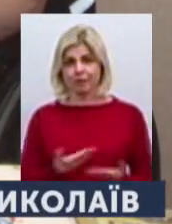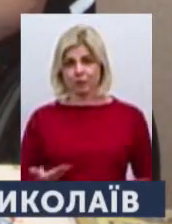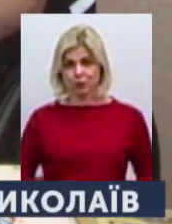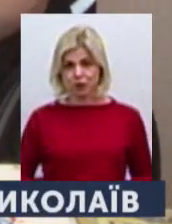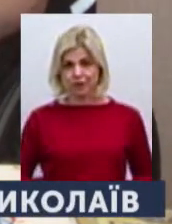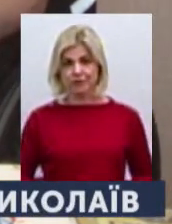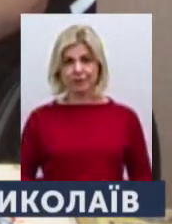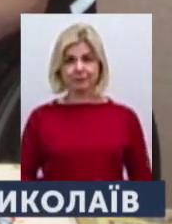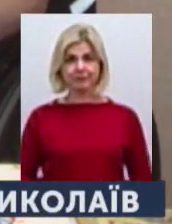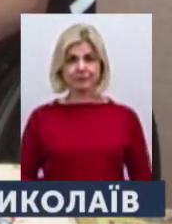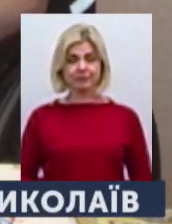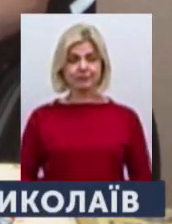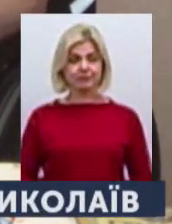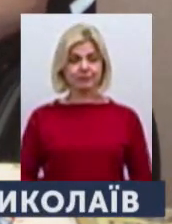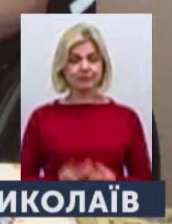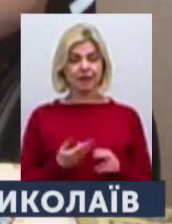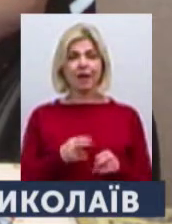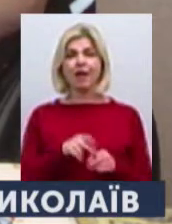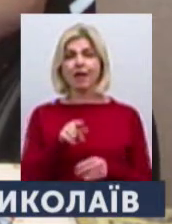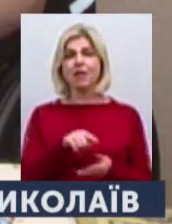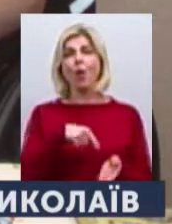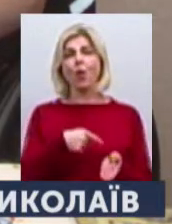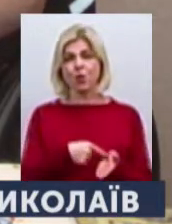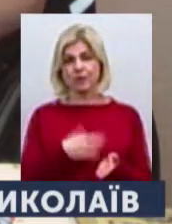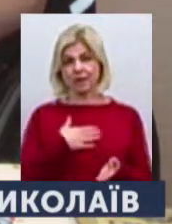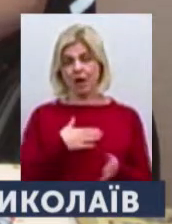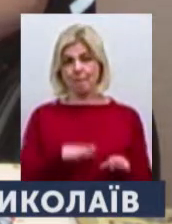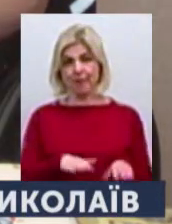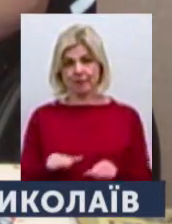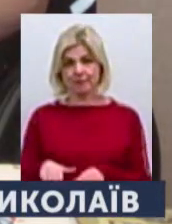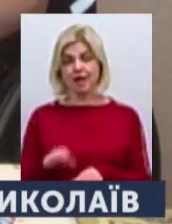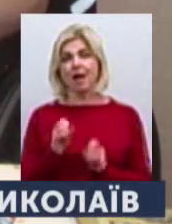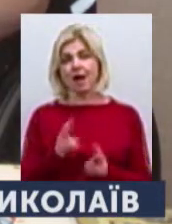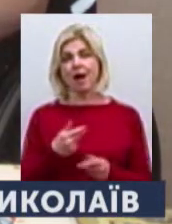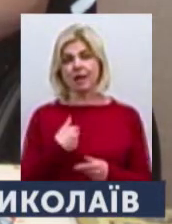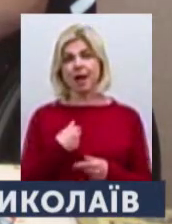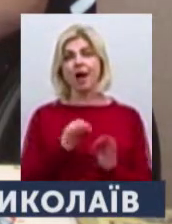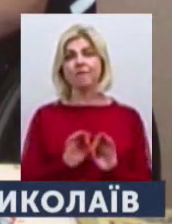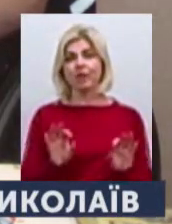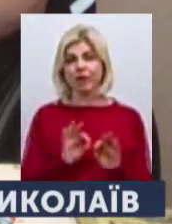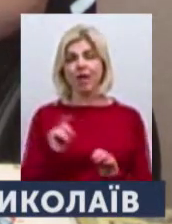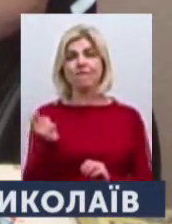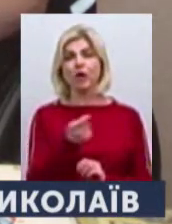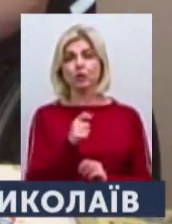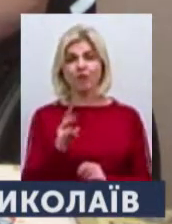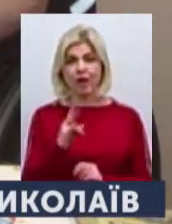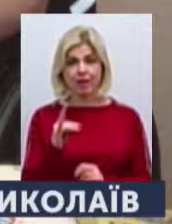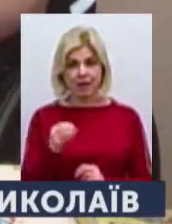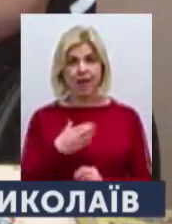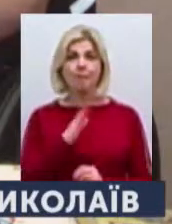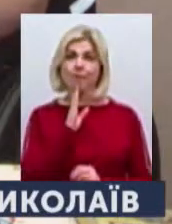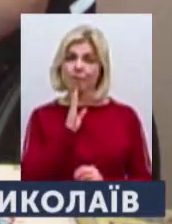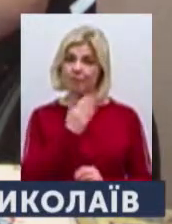Це якби і городські наші місні, як я вже озвучувала, і фехтувальні мої,